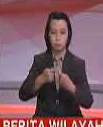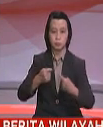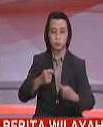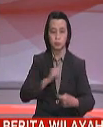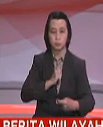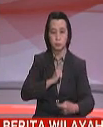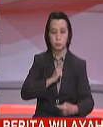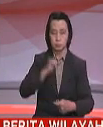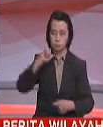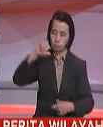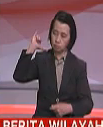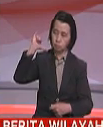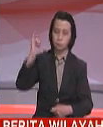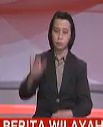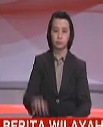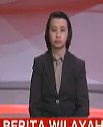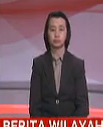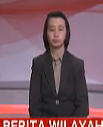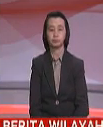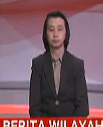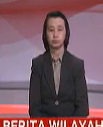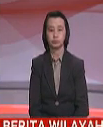malam tadi.